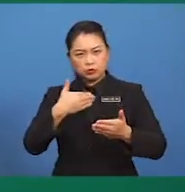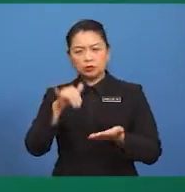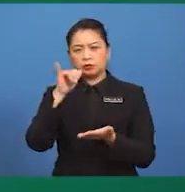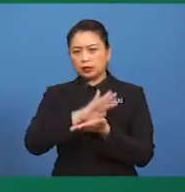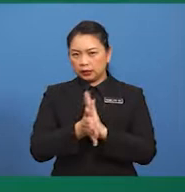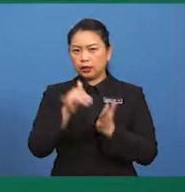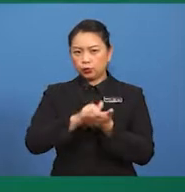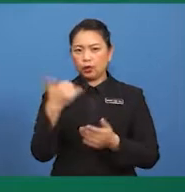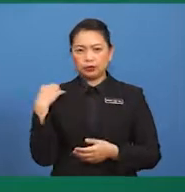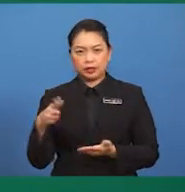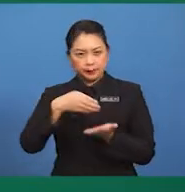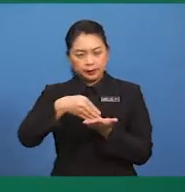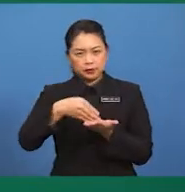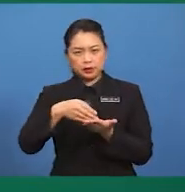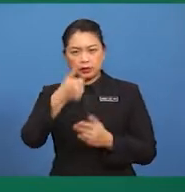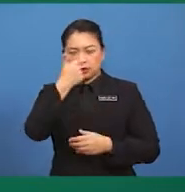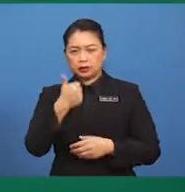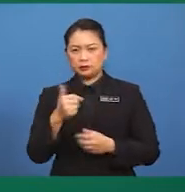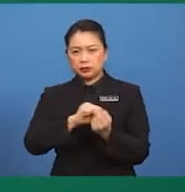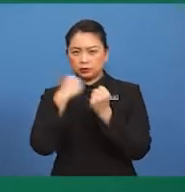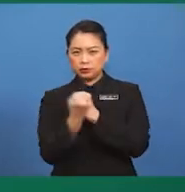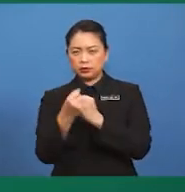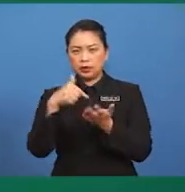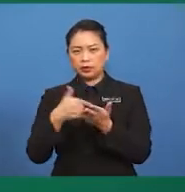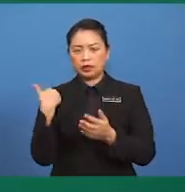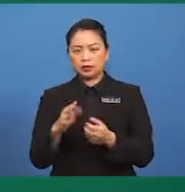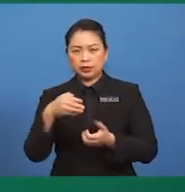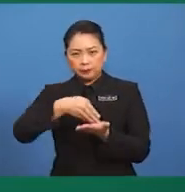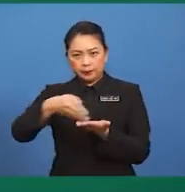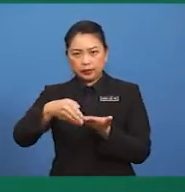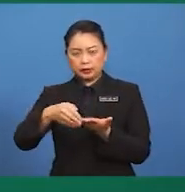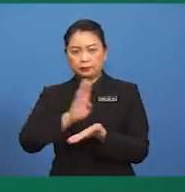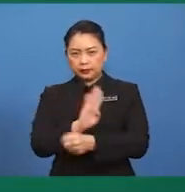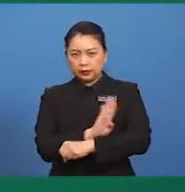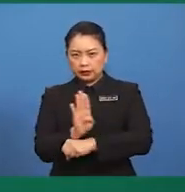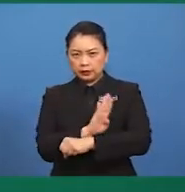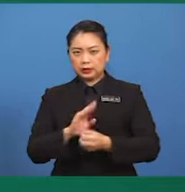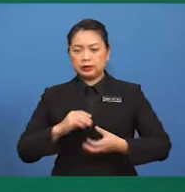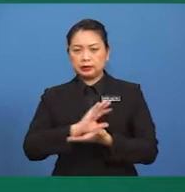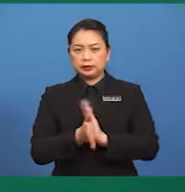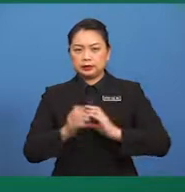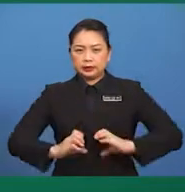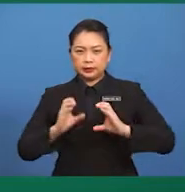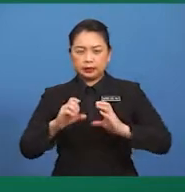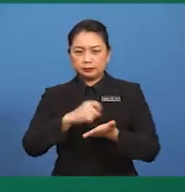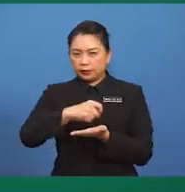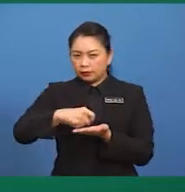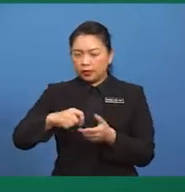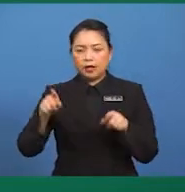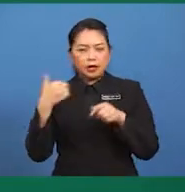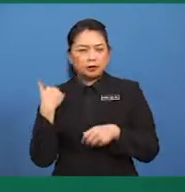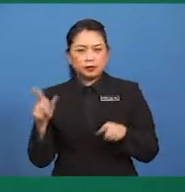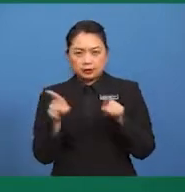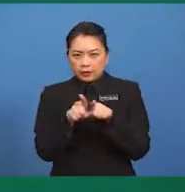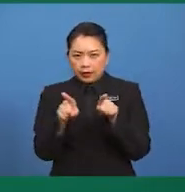sebagai belanja. Disebabkan situasi ini menunjukkan belanja perniagaan, jadi cara merekod adalah